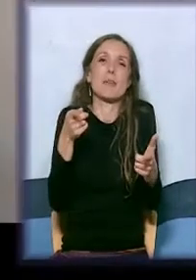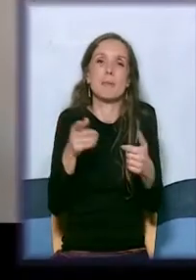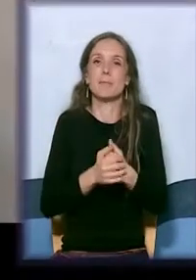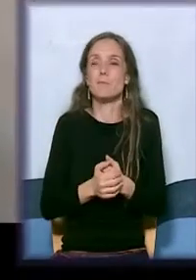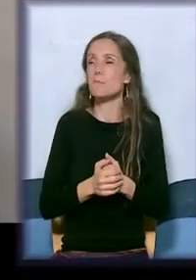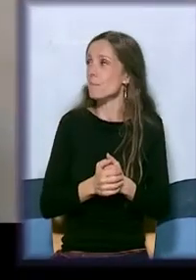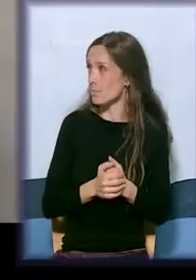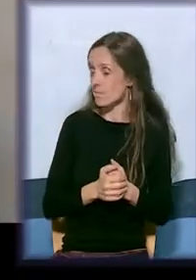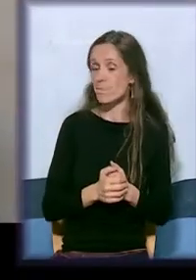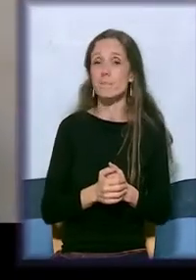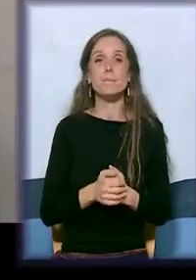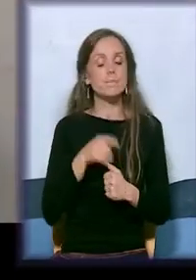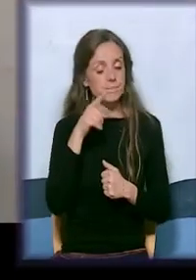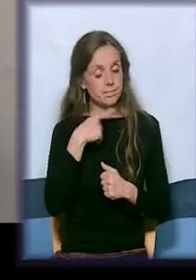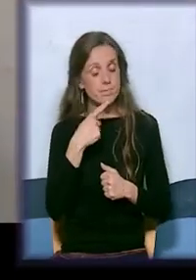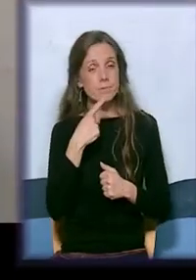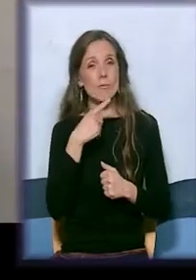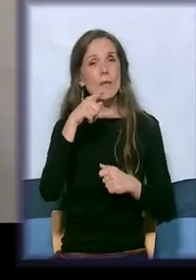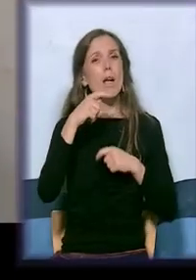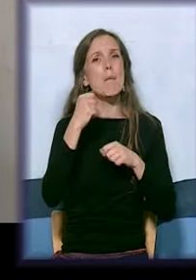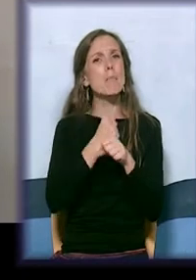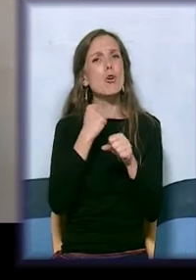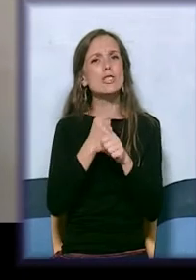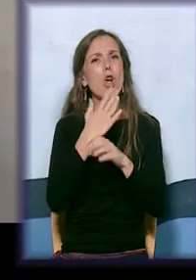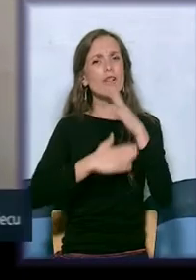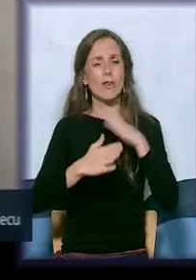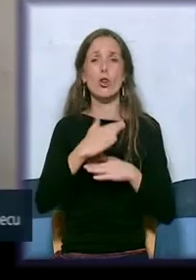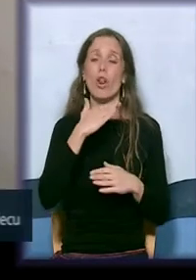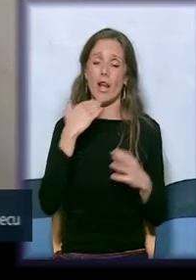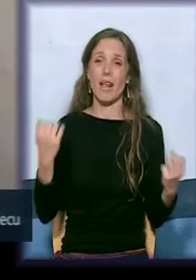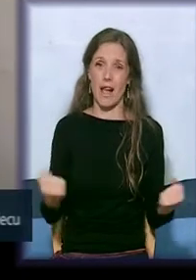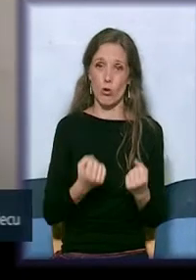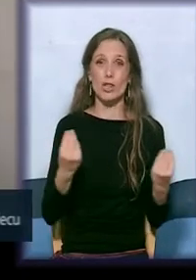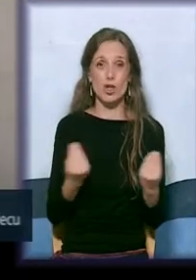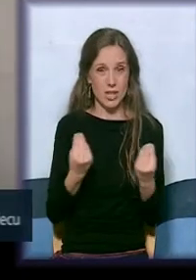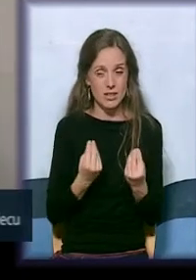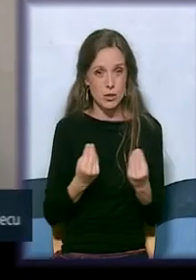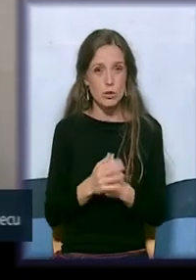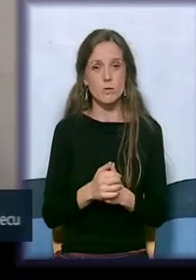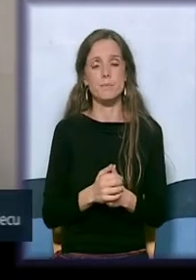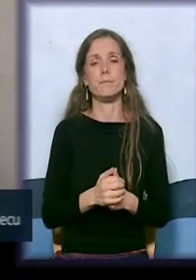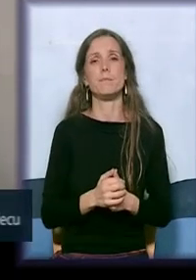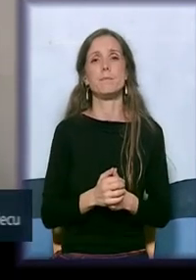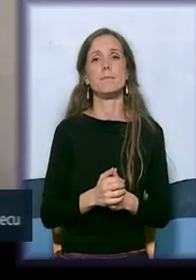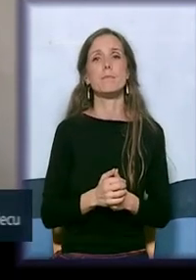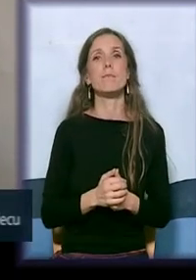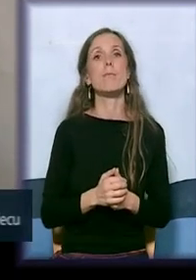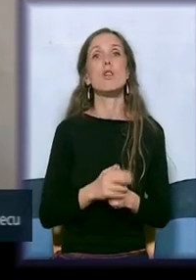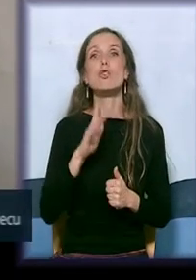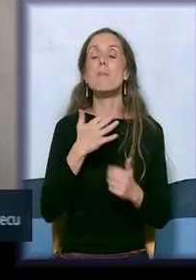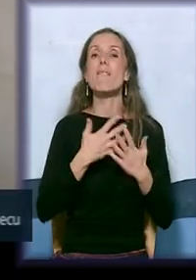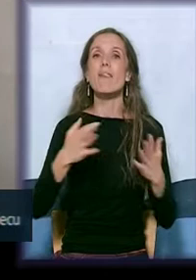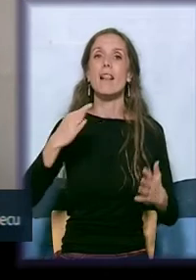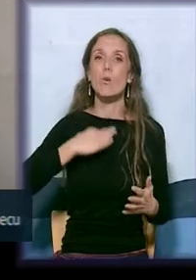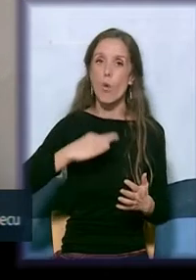Posao defektologa je jako težak zato što za sobom nosi jednu veliku obavezu. Vi